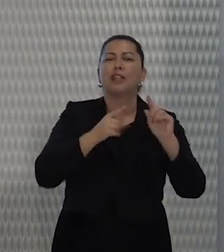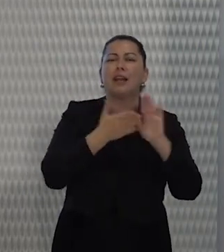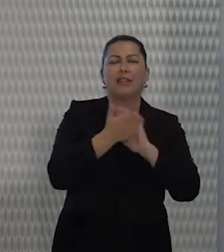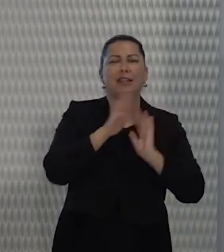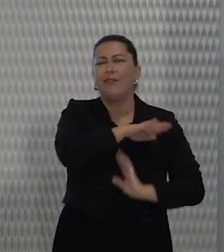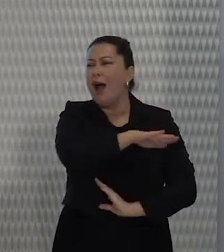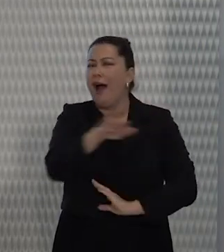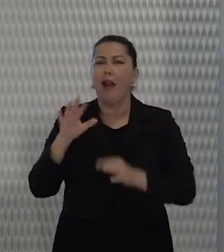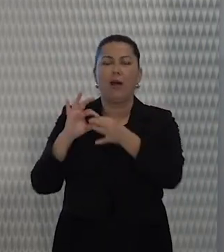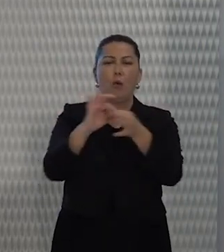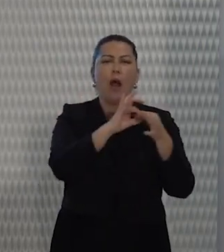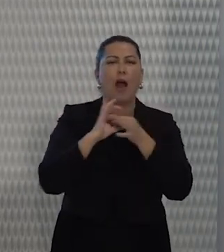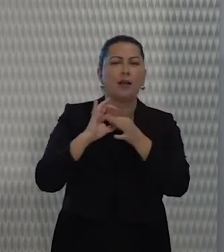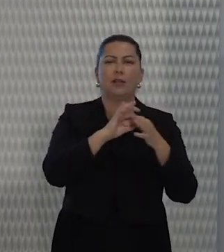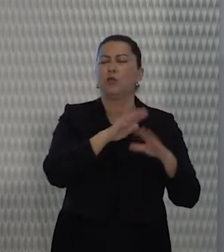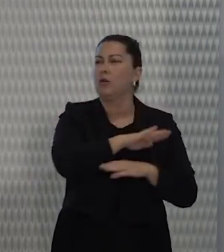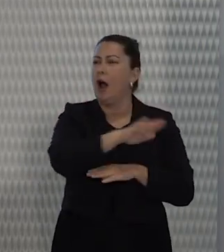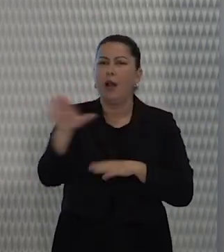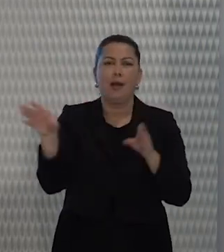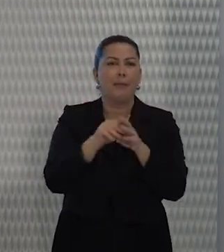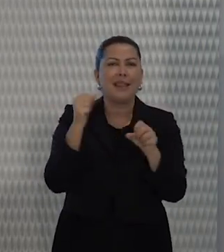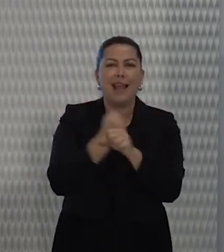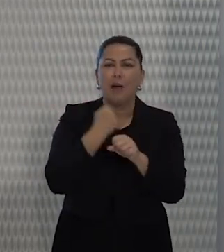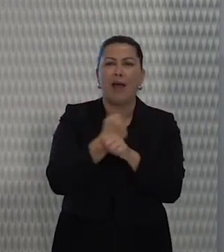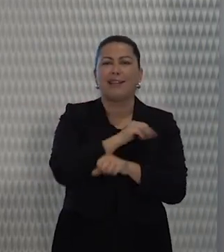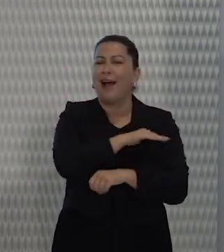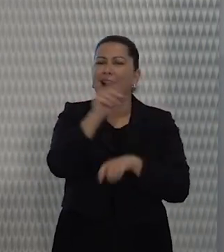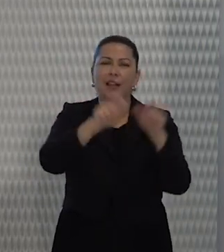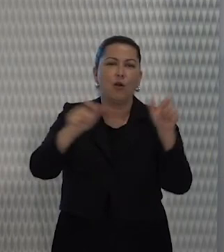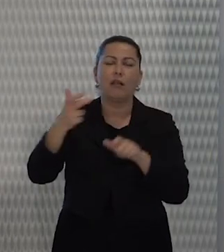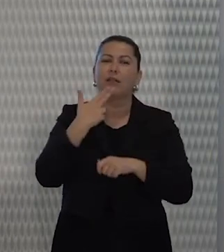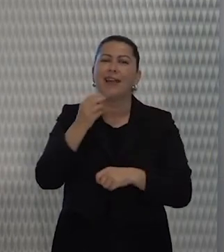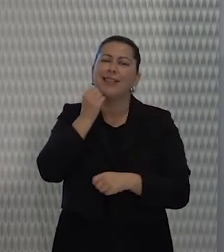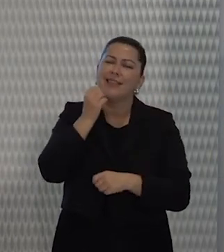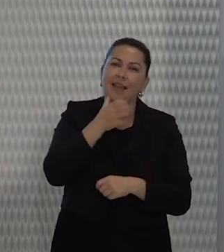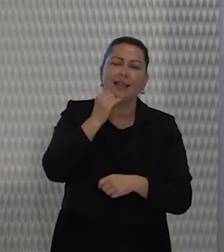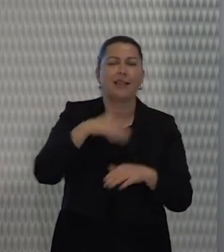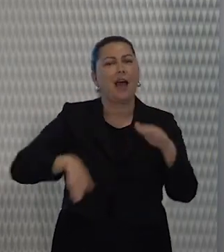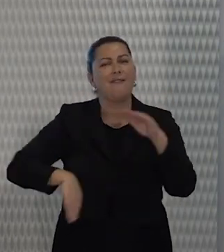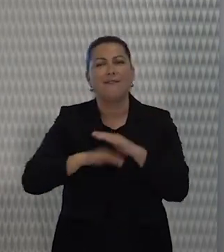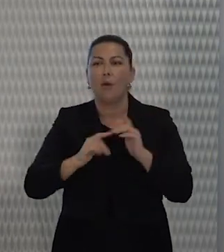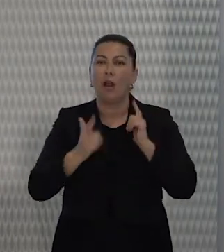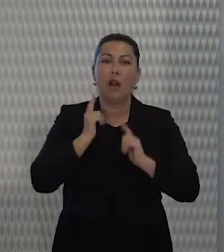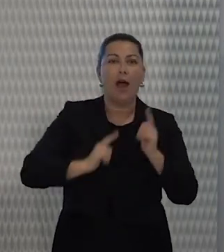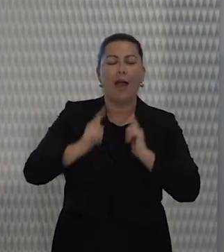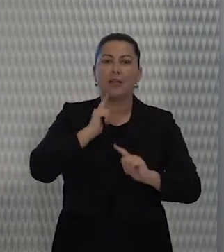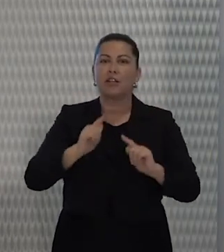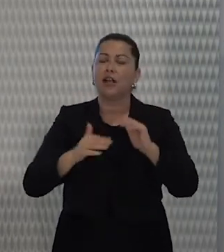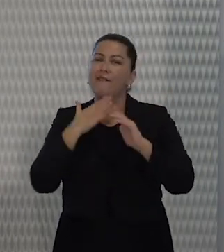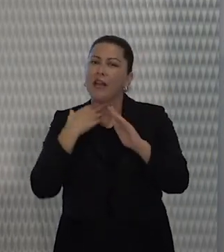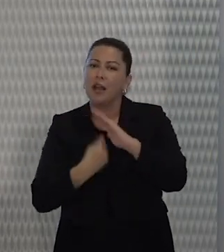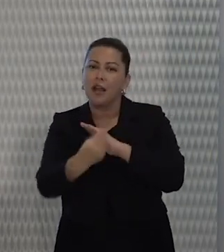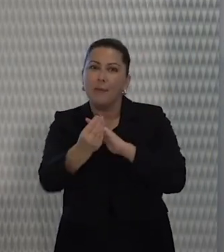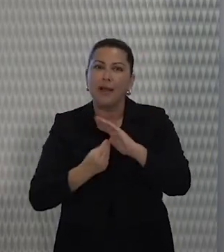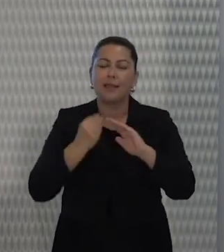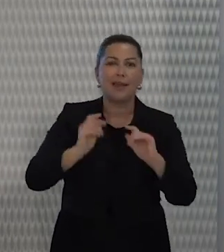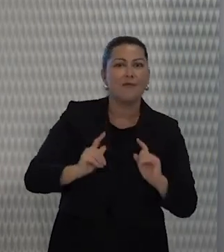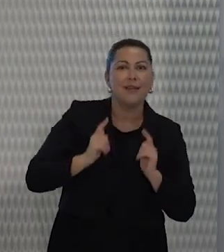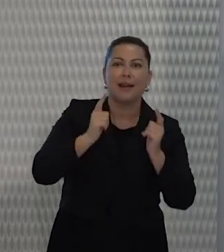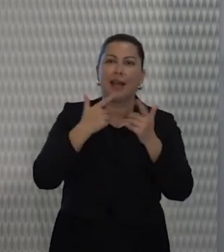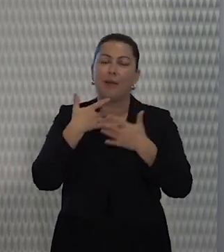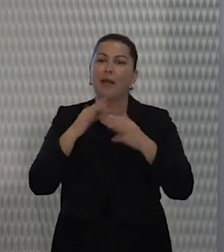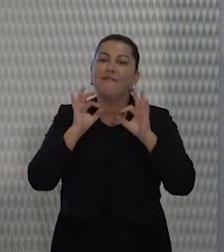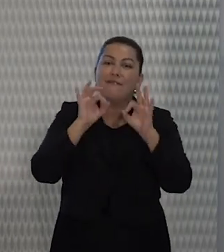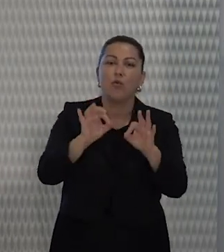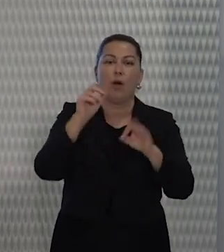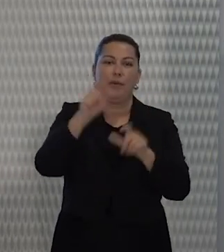alle Organisationen, für alle Mitarbeiter, die sich tagtäglich mit voller Leidenschaft und Empathie und Passion aufopfern für